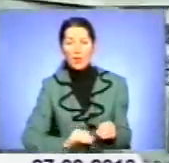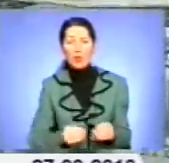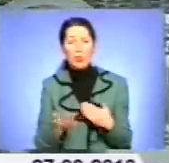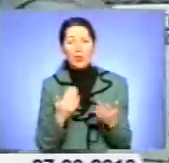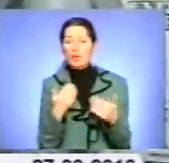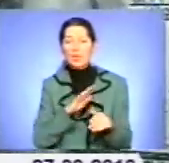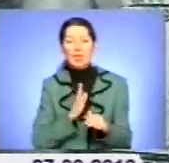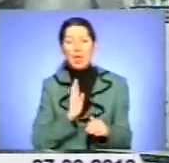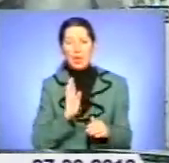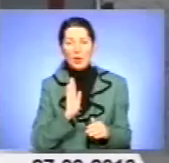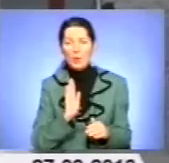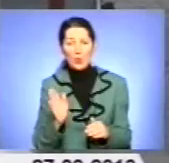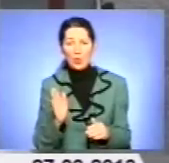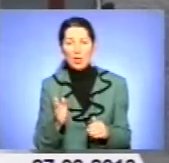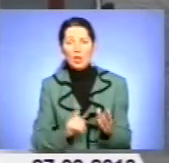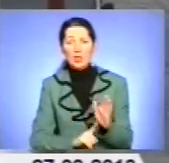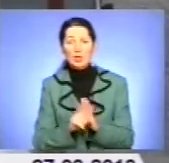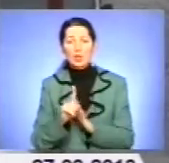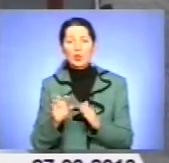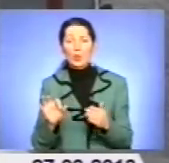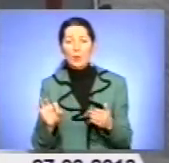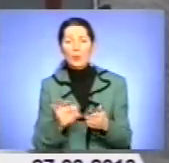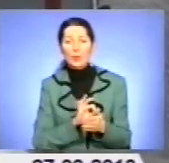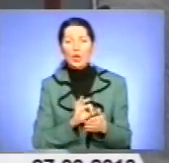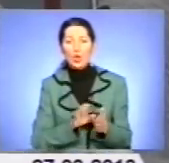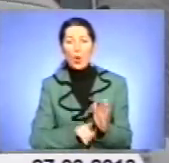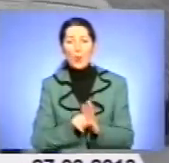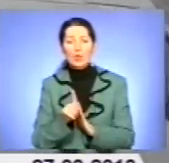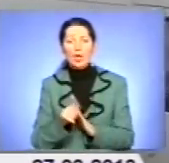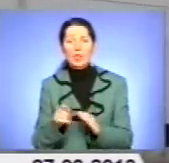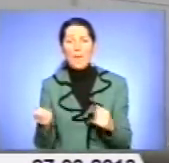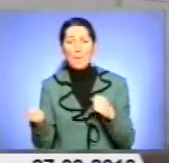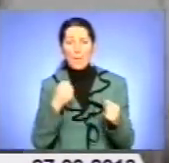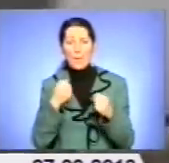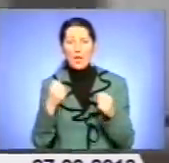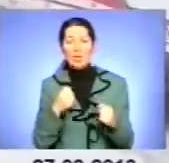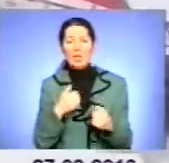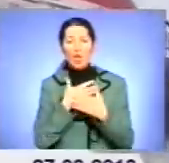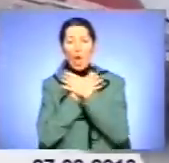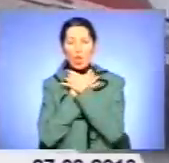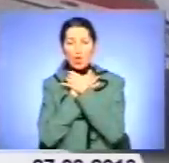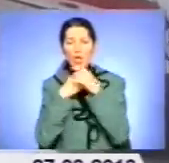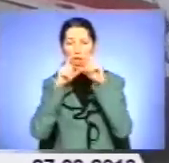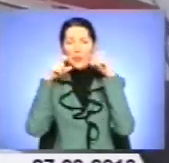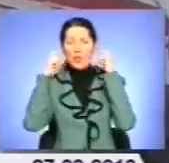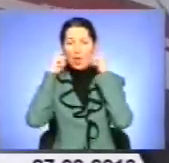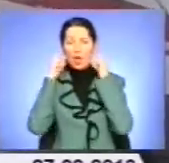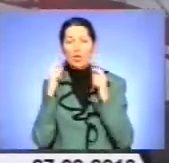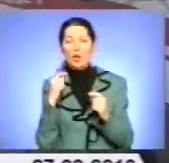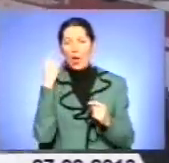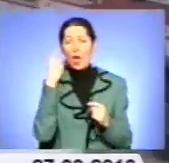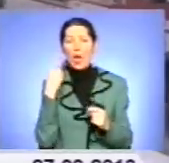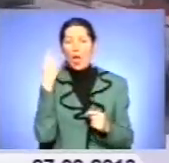до фізичного переконання. Били, душили скотчем, обмотували обличчя харчовою плівкою, знущалися, поки чоловік не